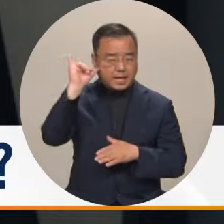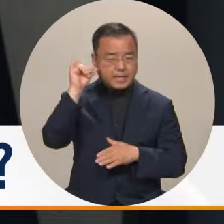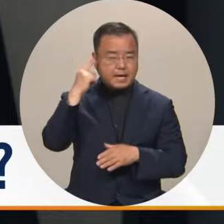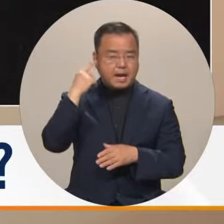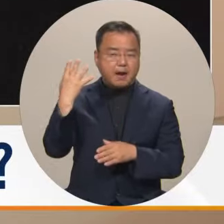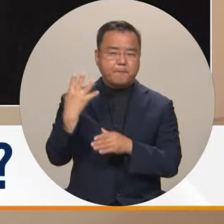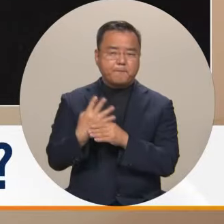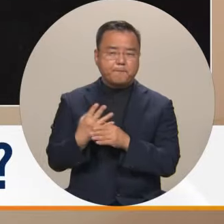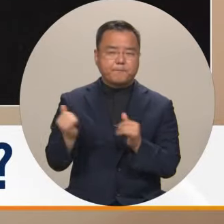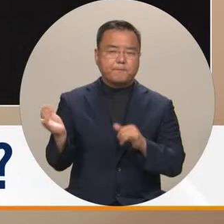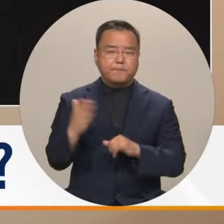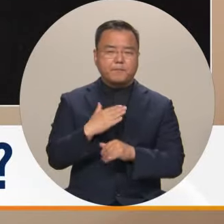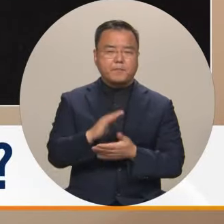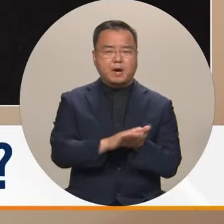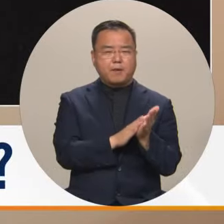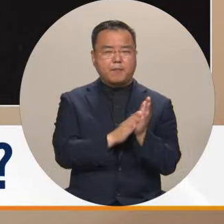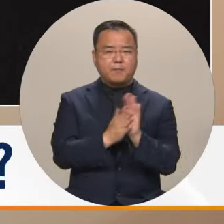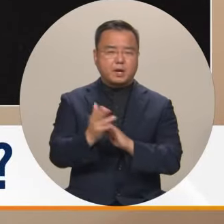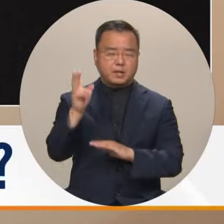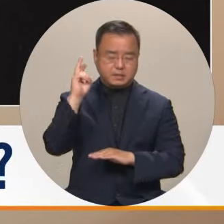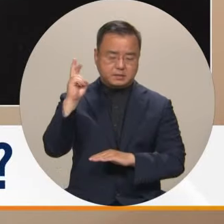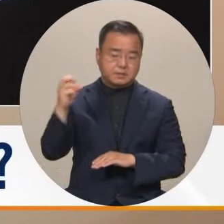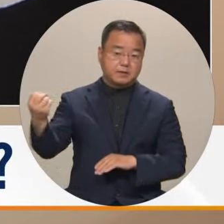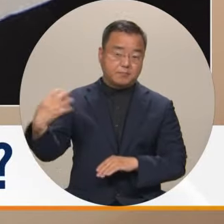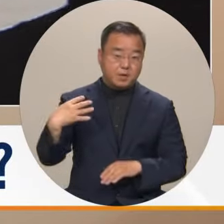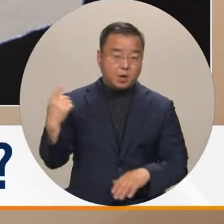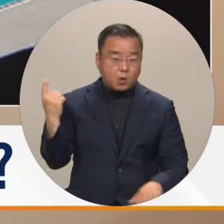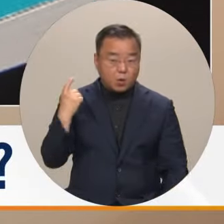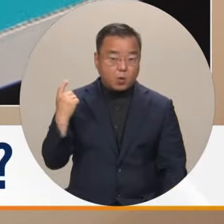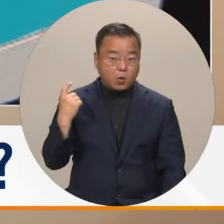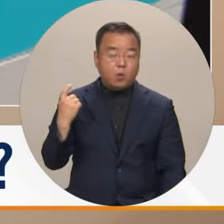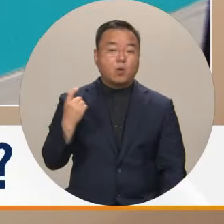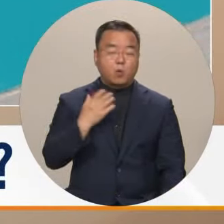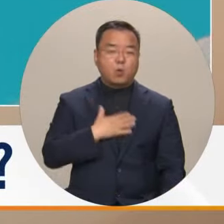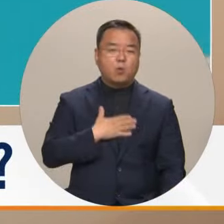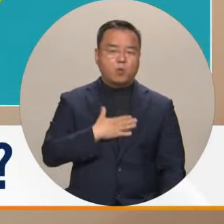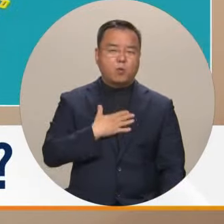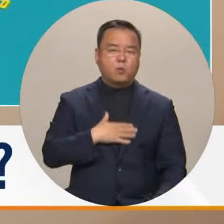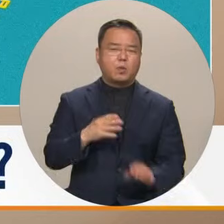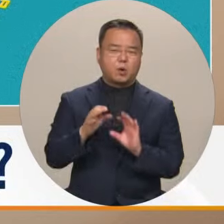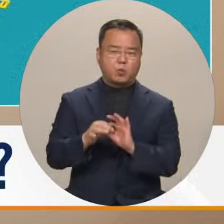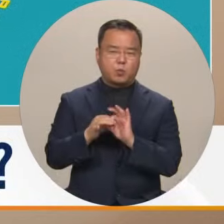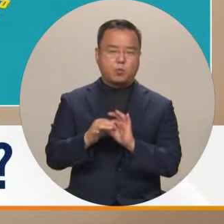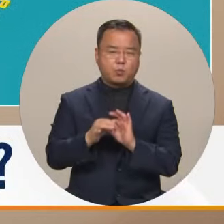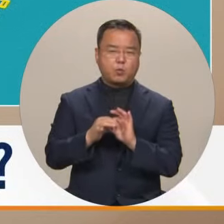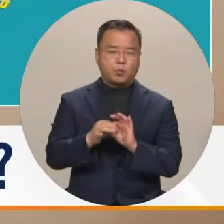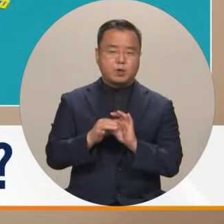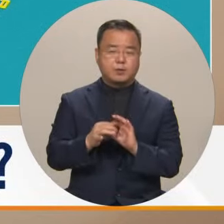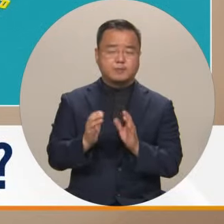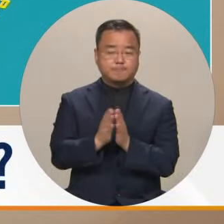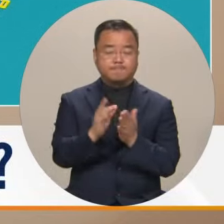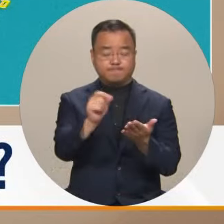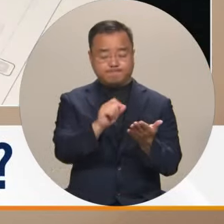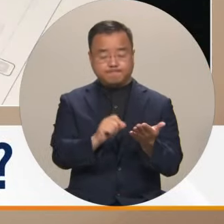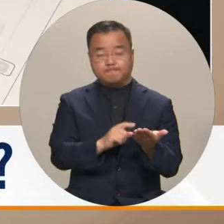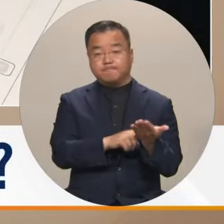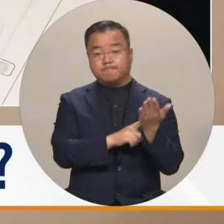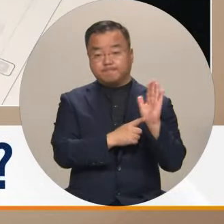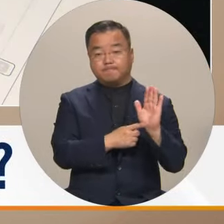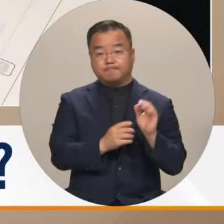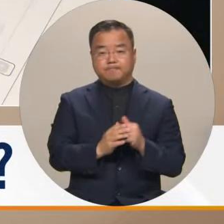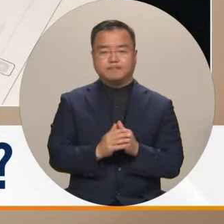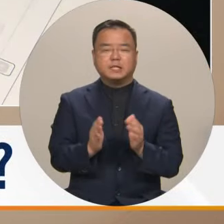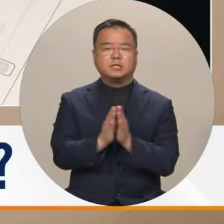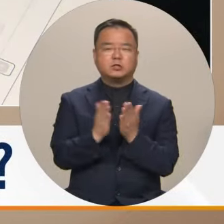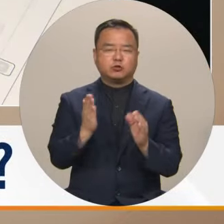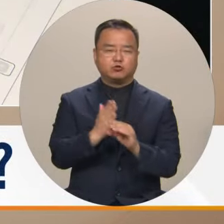엄청난 변화가 예상된다 그 얘기를 듣고서 이제 그거 관련해서 계속 또 연제를 했었는데요 어 지금 이제이 책에서 제가